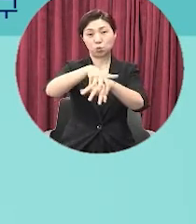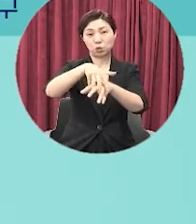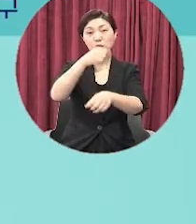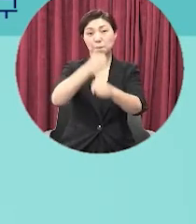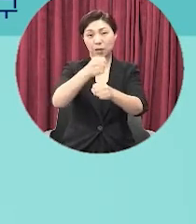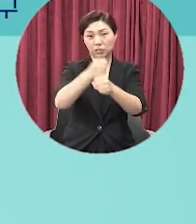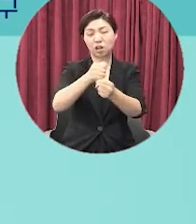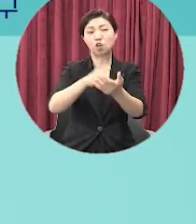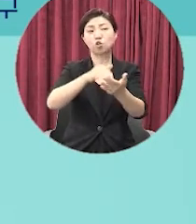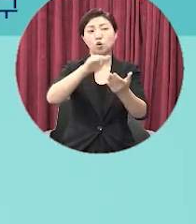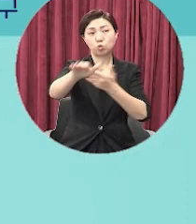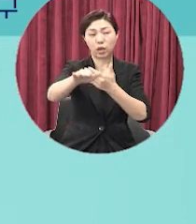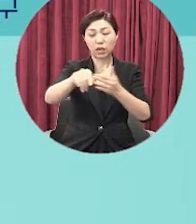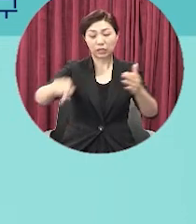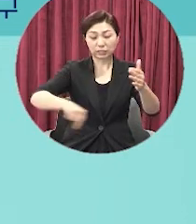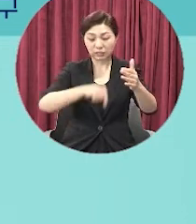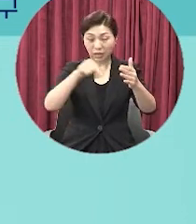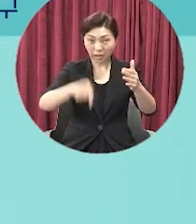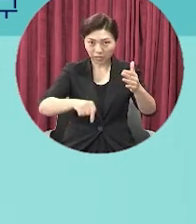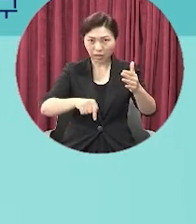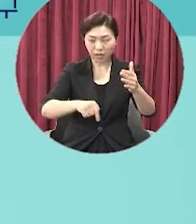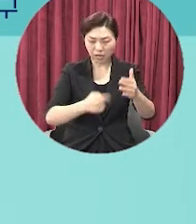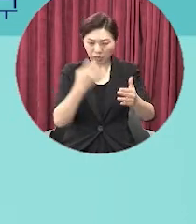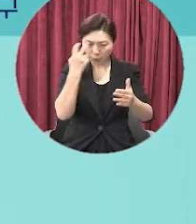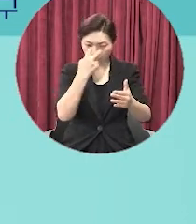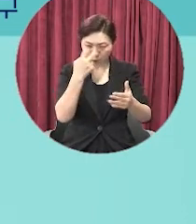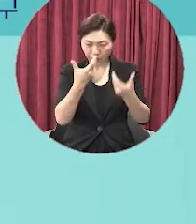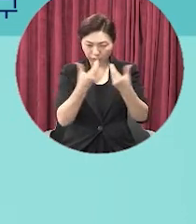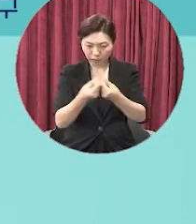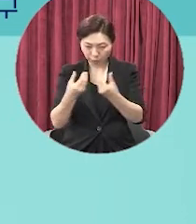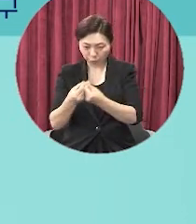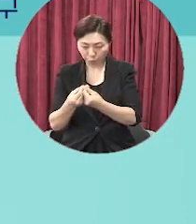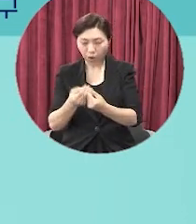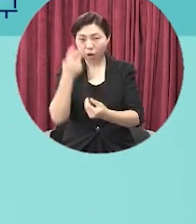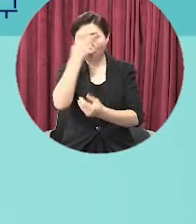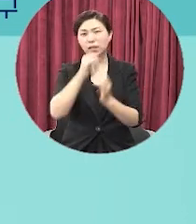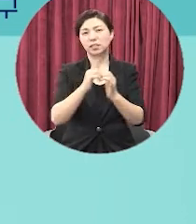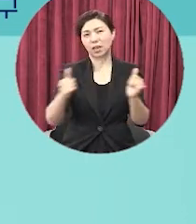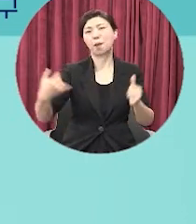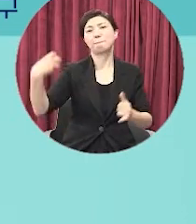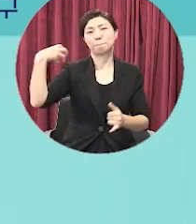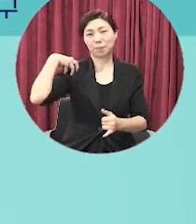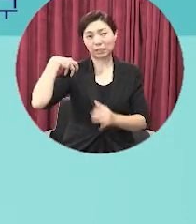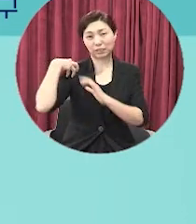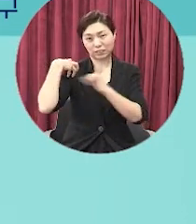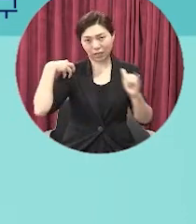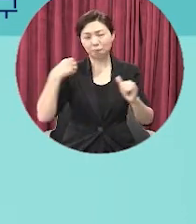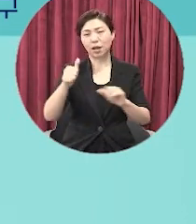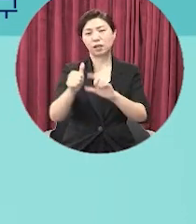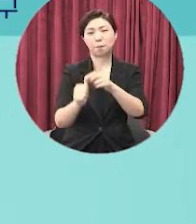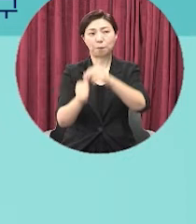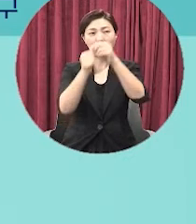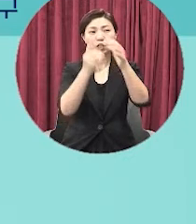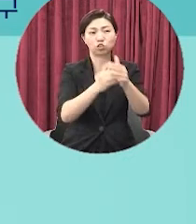체내에 살의 관리자를 통해서 그 장애아동을 의료 복지 교육 1 어 포털 서비스를 받을 수 있게끔